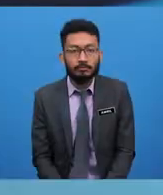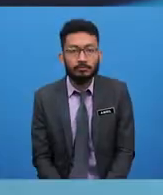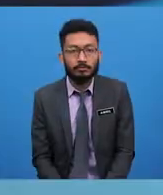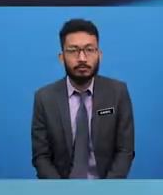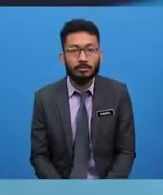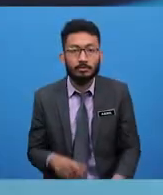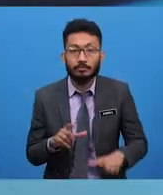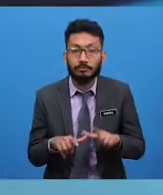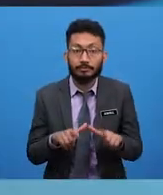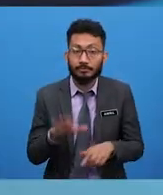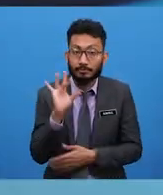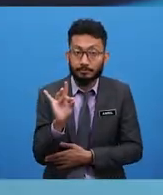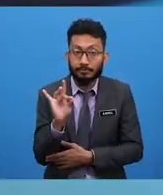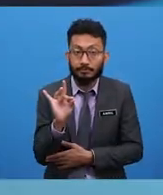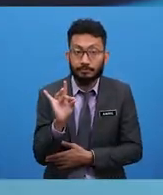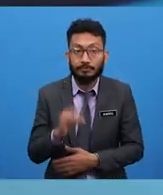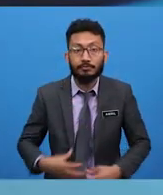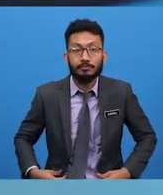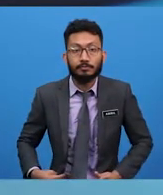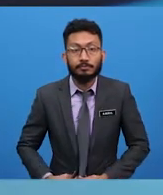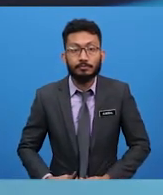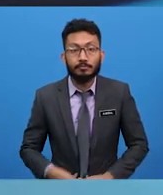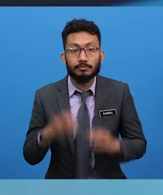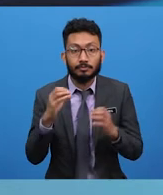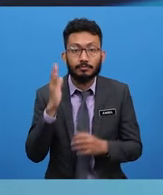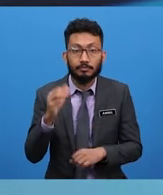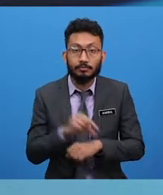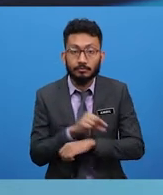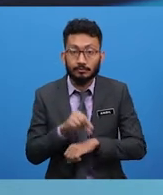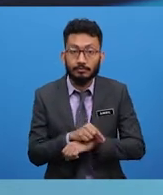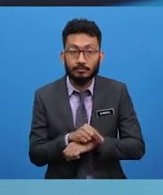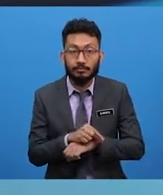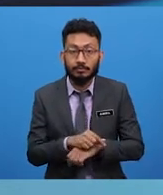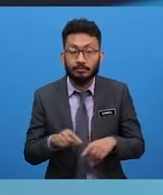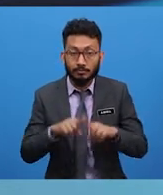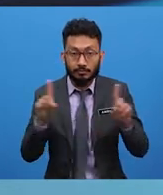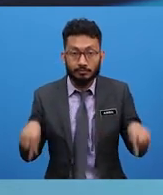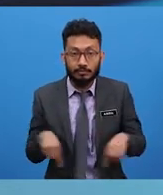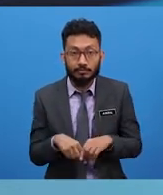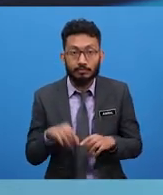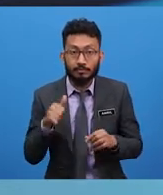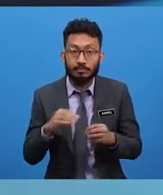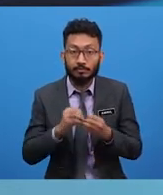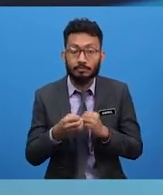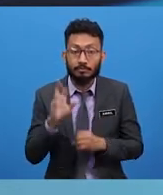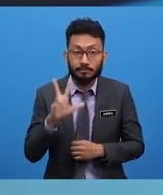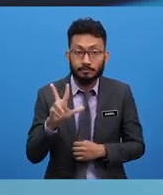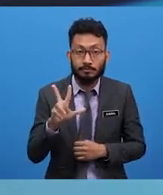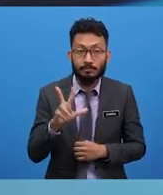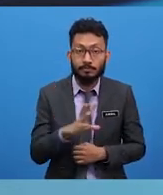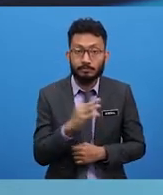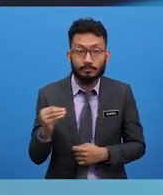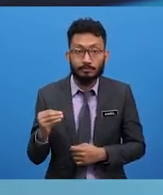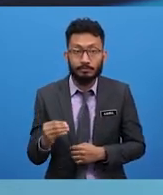Langkah ke-8, cikgu akan menggunakan pemidang yang ketiga dan